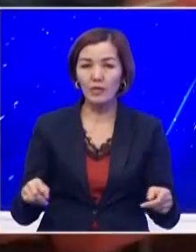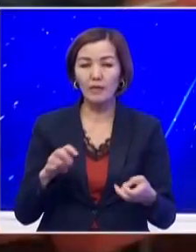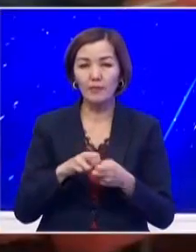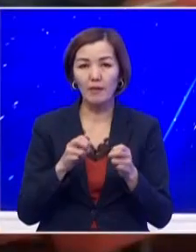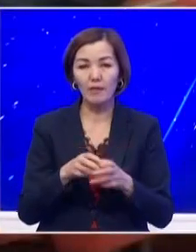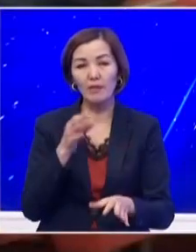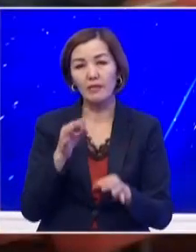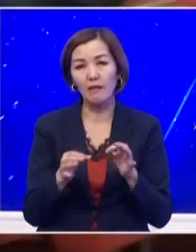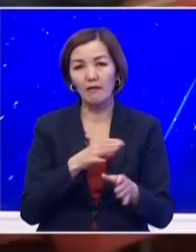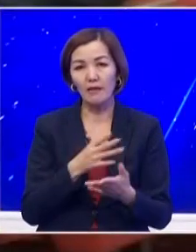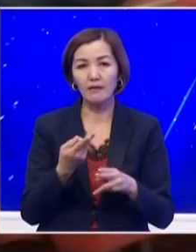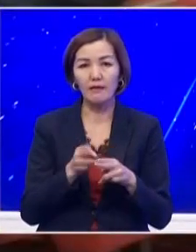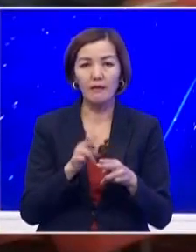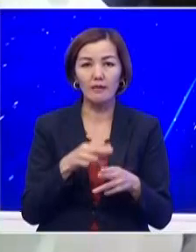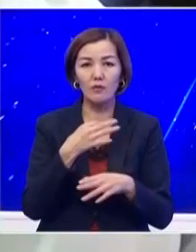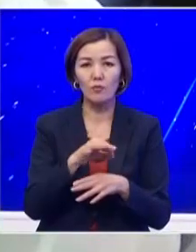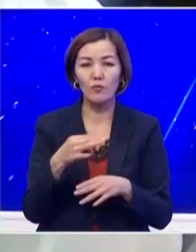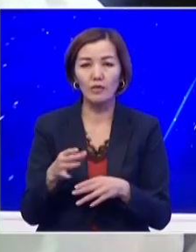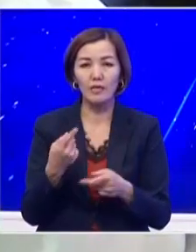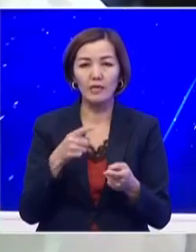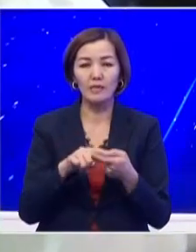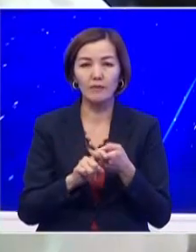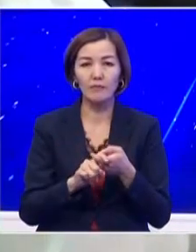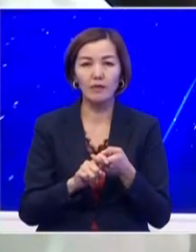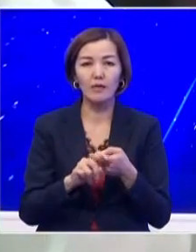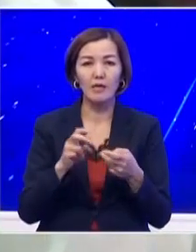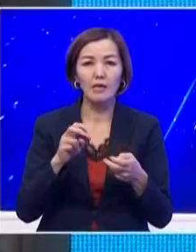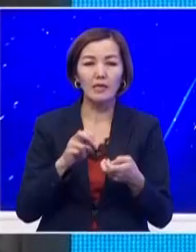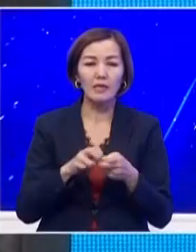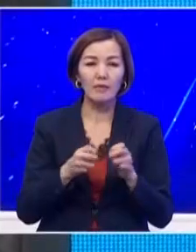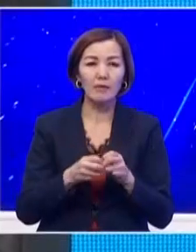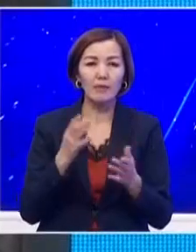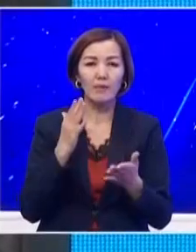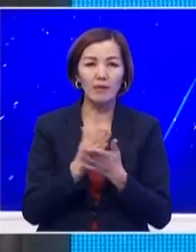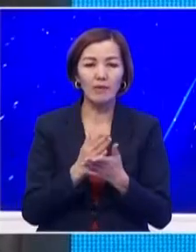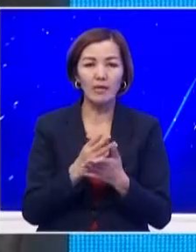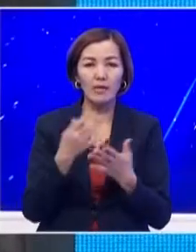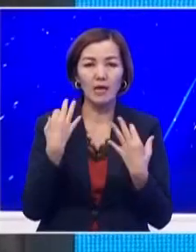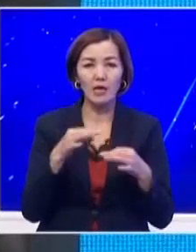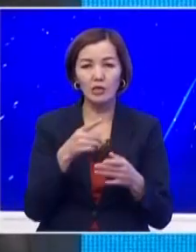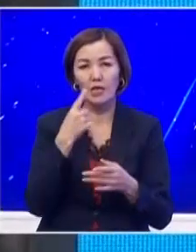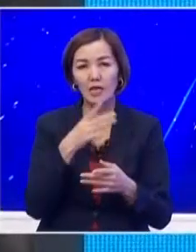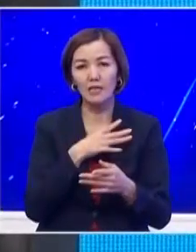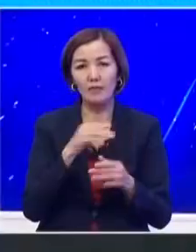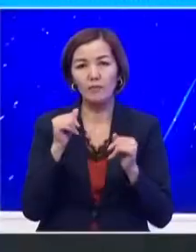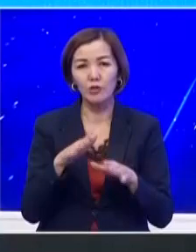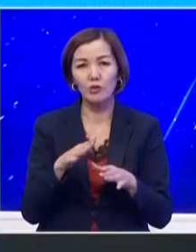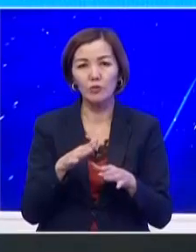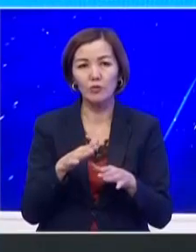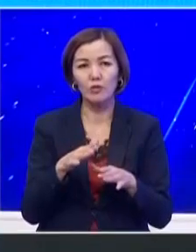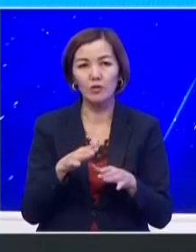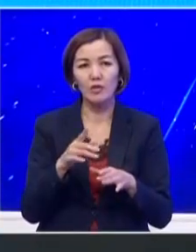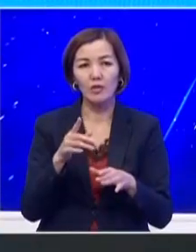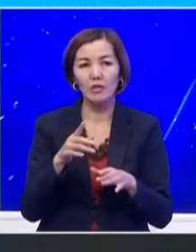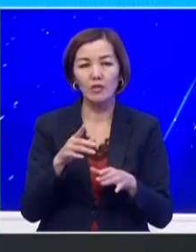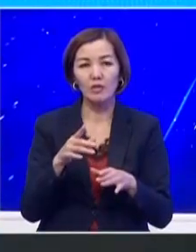мәселелер талқыға түсті. Яғни өңірлердегі салаға байланысты күрмеуі қиын кейбір түйткілдер ашып айтылып, оларды шешудің оңтайлы жолдары